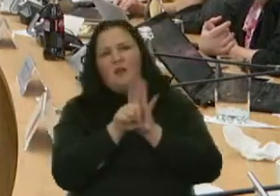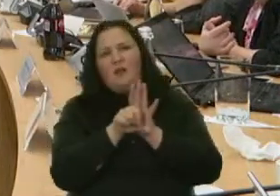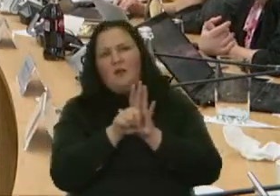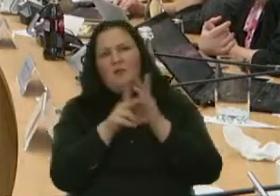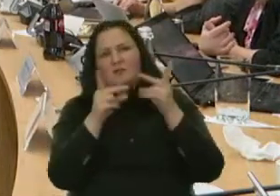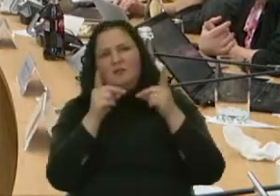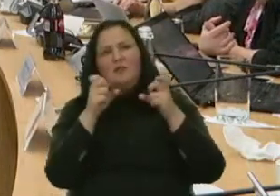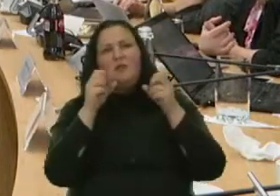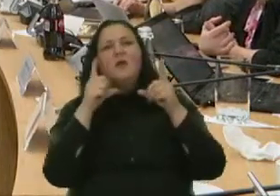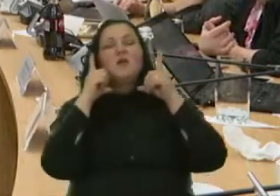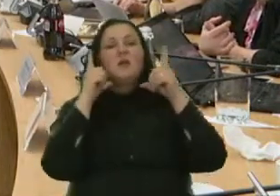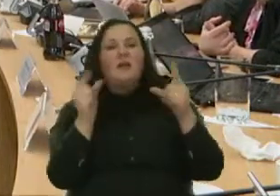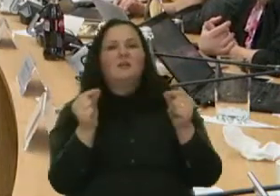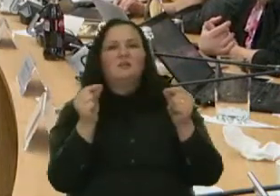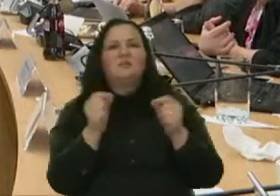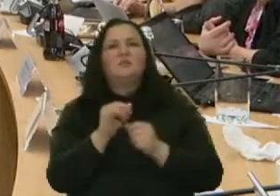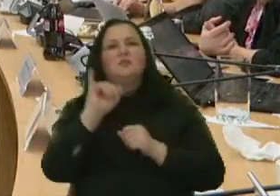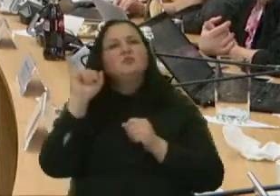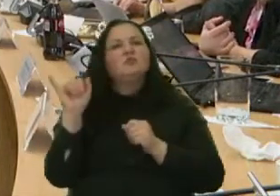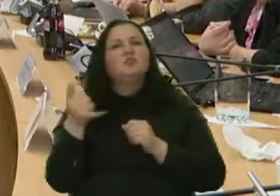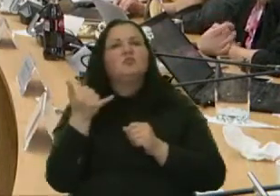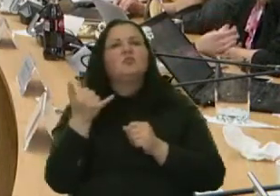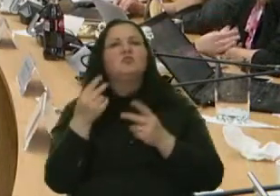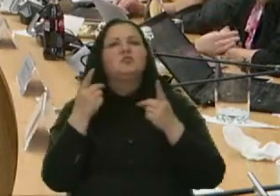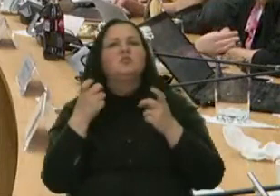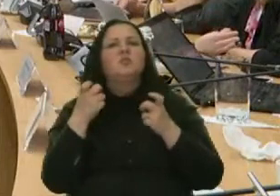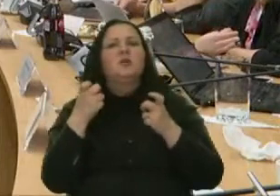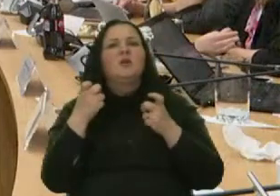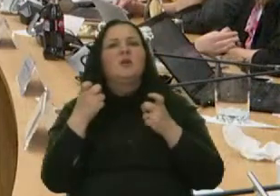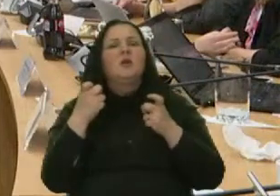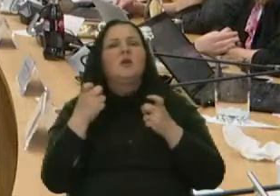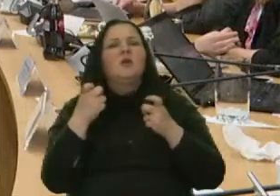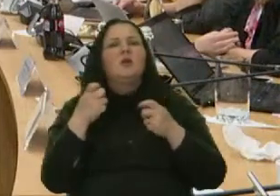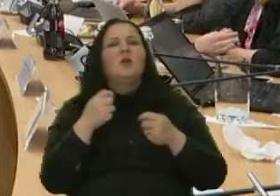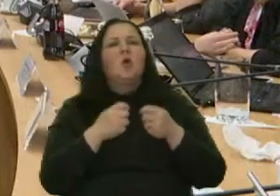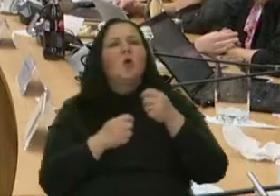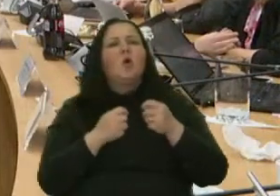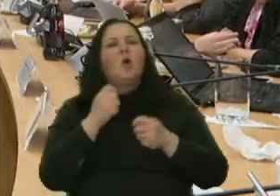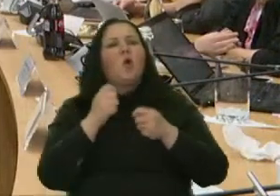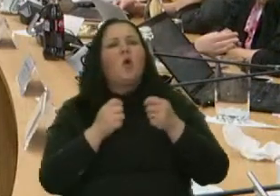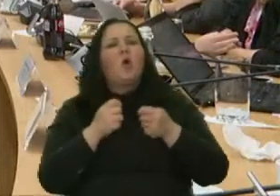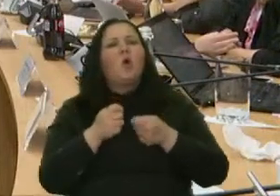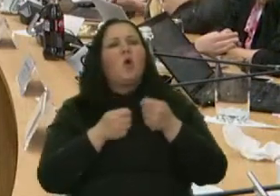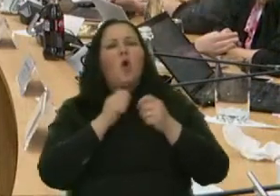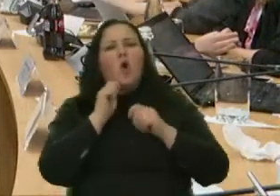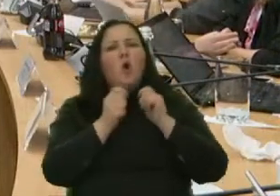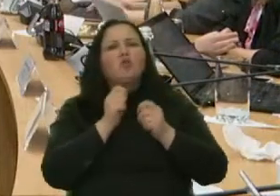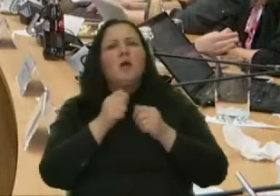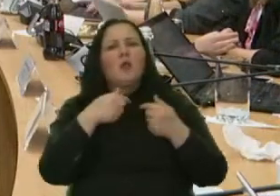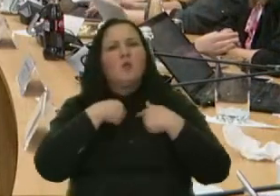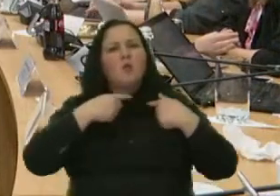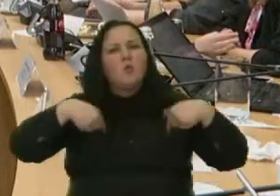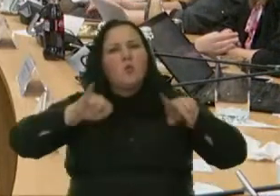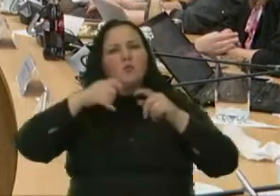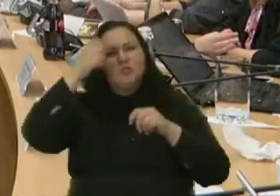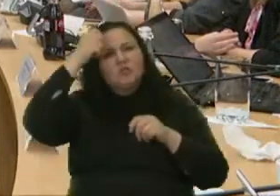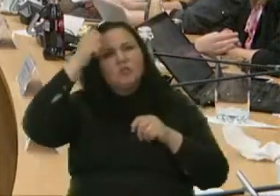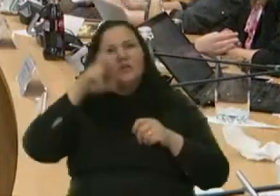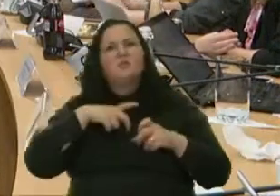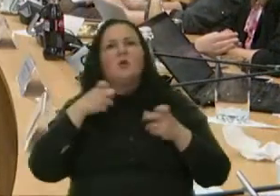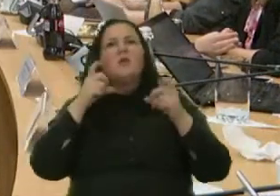de răspuns și de consultare a noastră și a cetățeanului pentru că este doar o